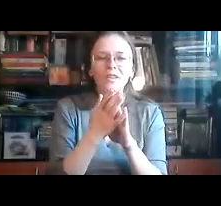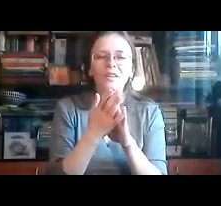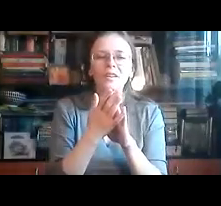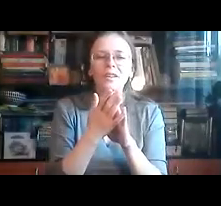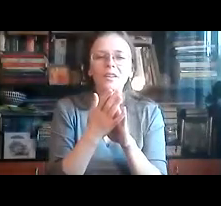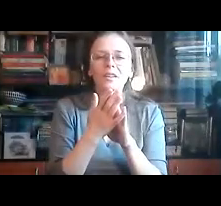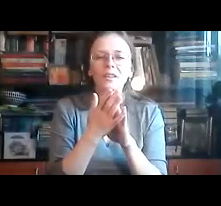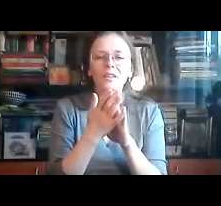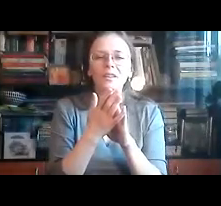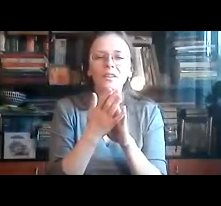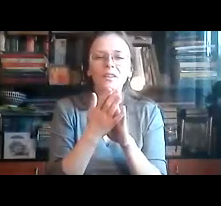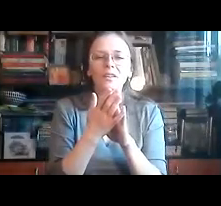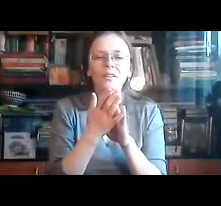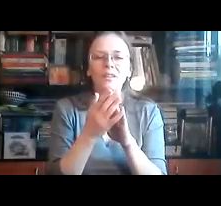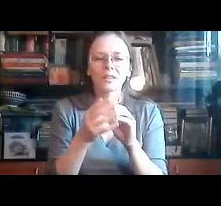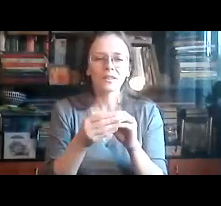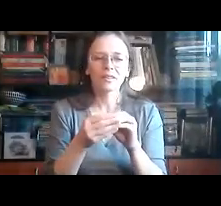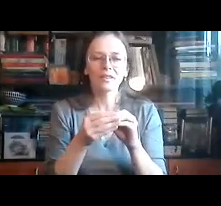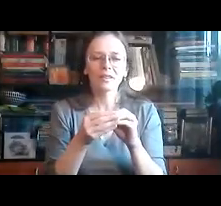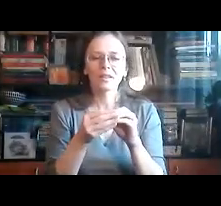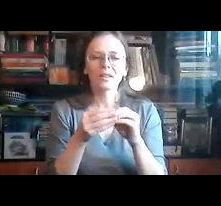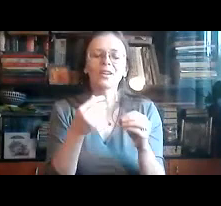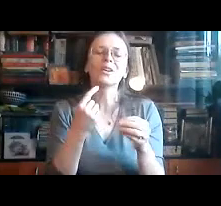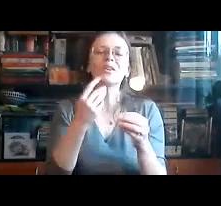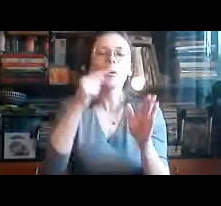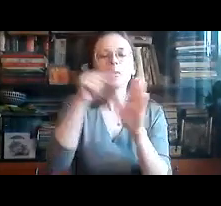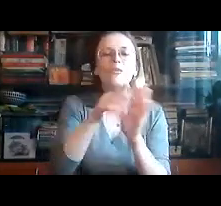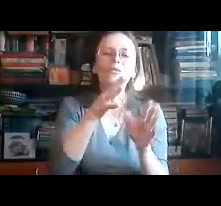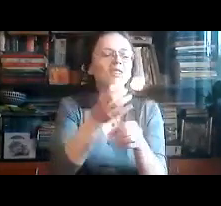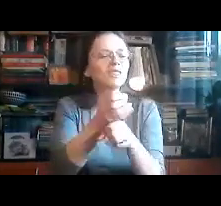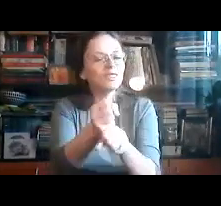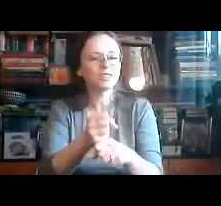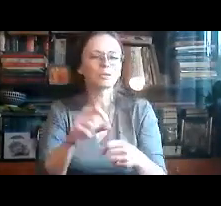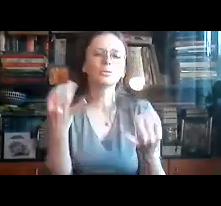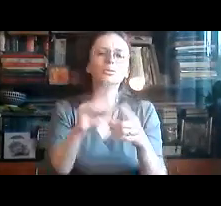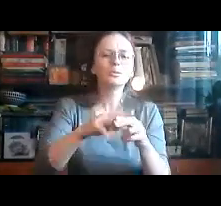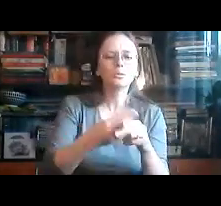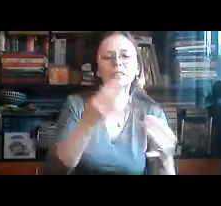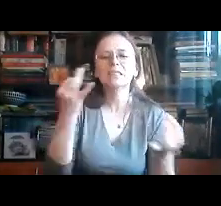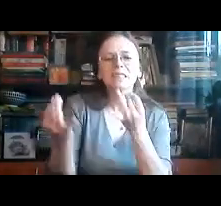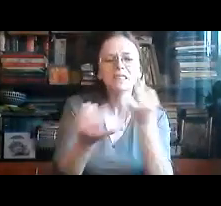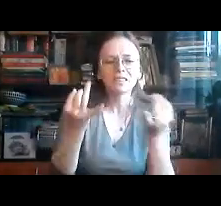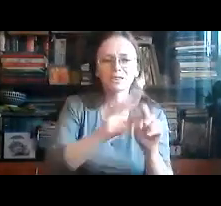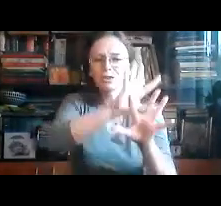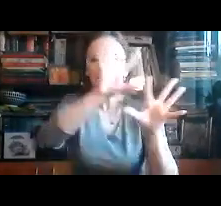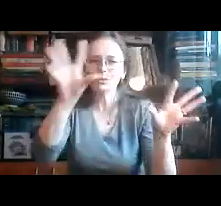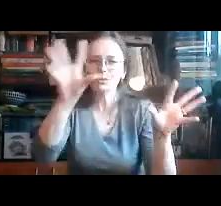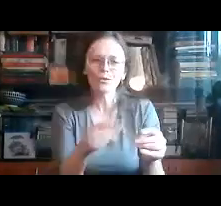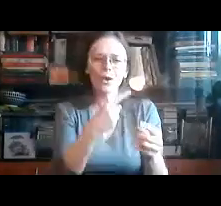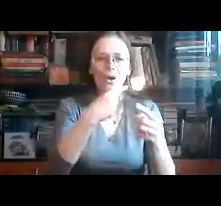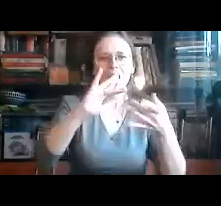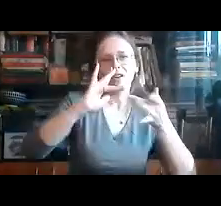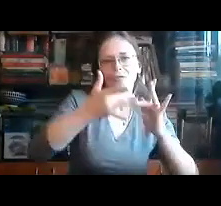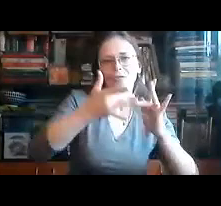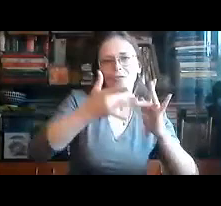Тогда я буду идти к концу, да, и далеко, это все очень интересно, и далеко, конечно же, не все из вот этих вот новых форм